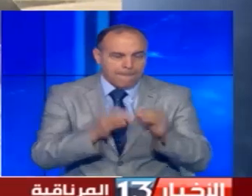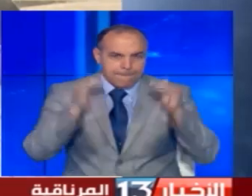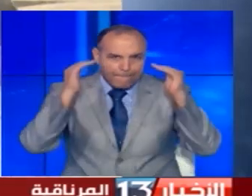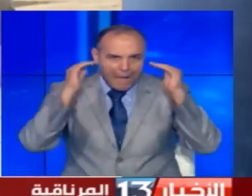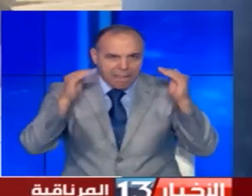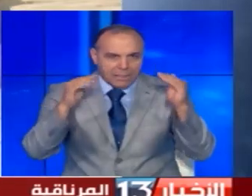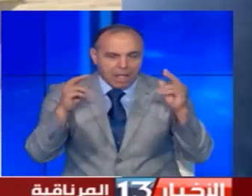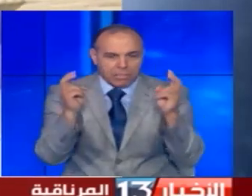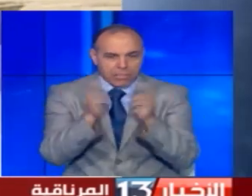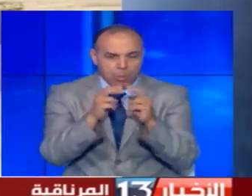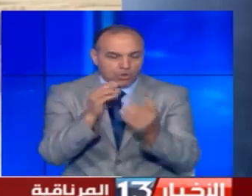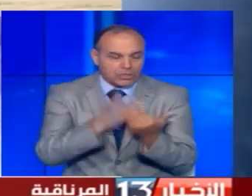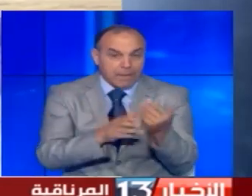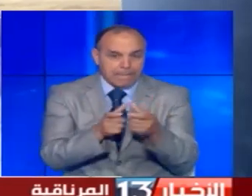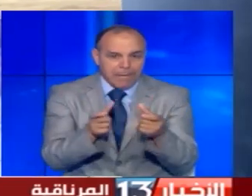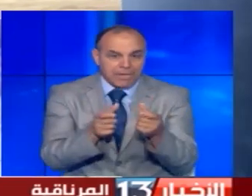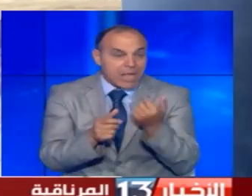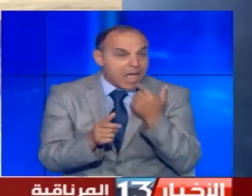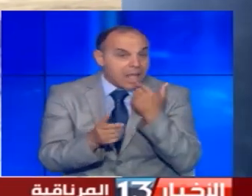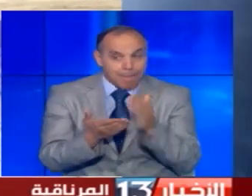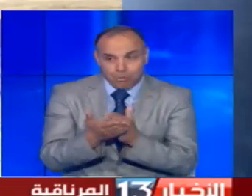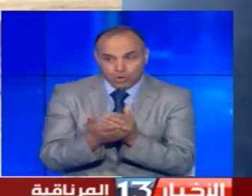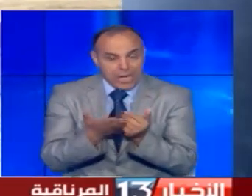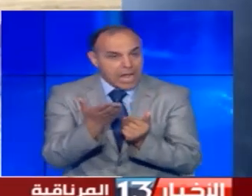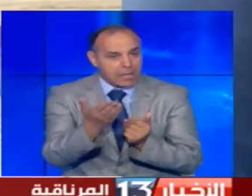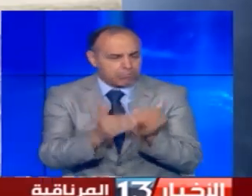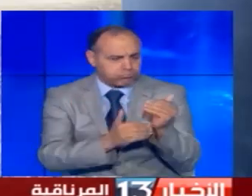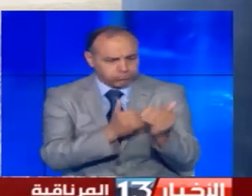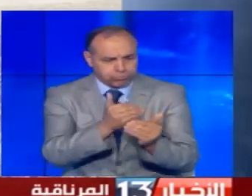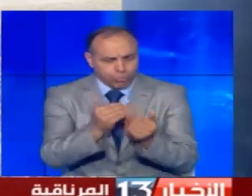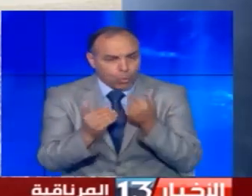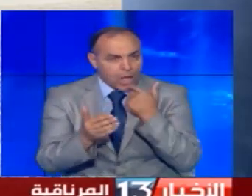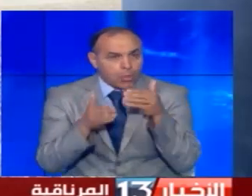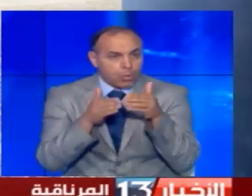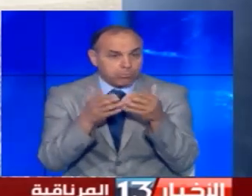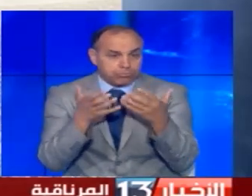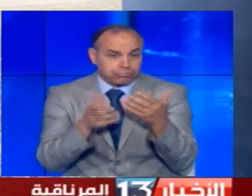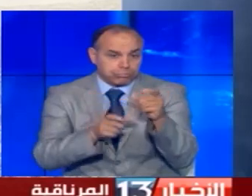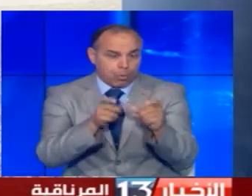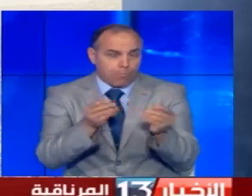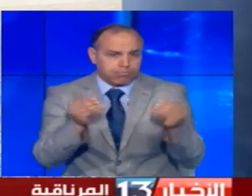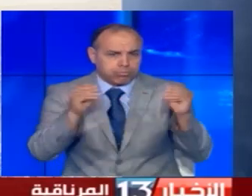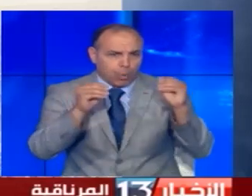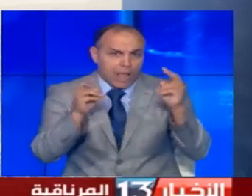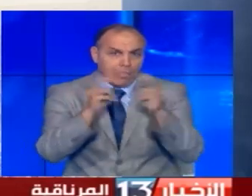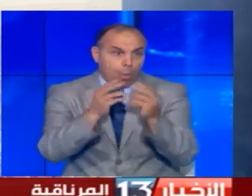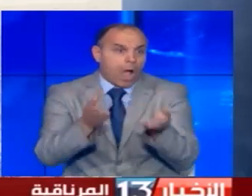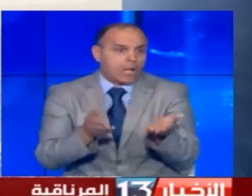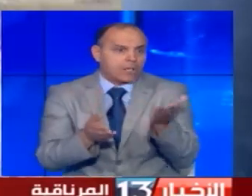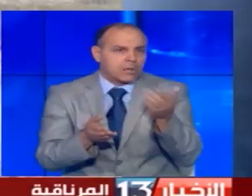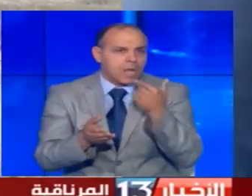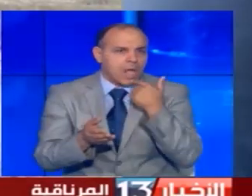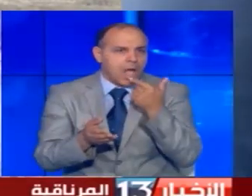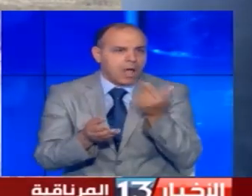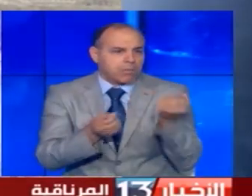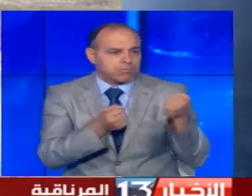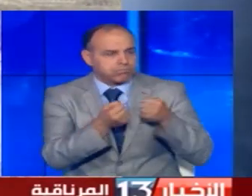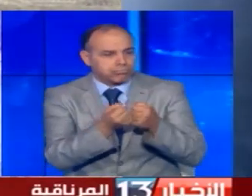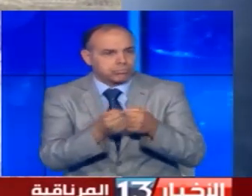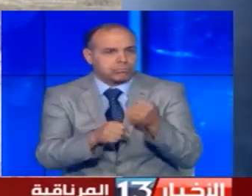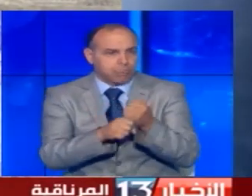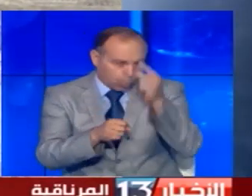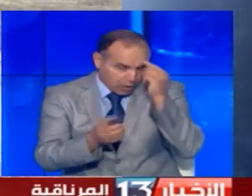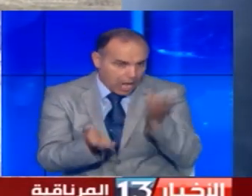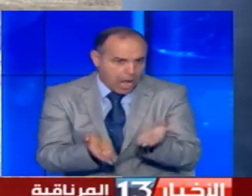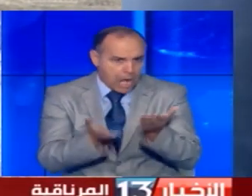انتاج الكهرباء ويعد هذا المشروع خطوه لتلبيه الحاجات المتزايده على الطاقه في تعزيز القدرات الوطنيه